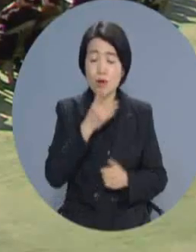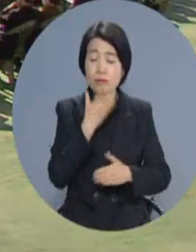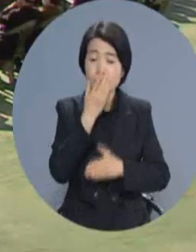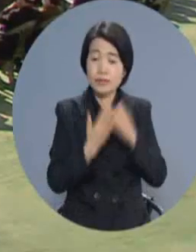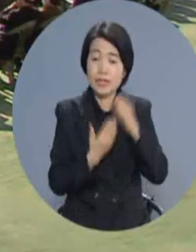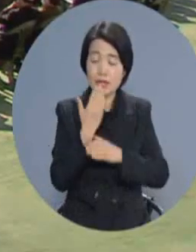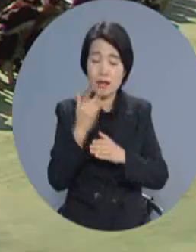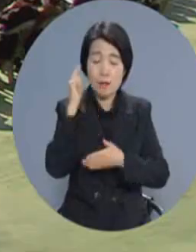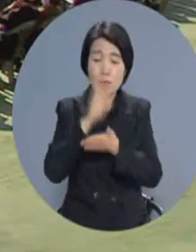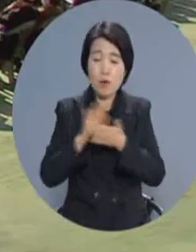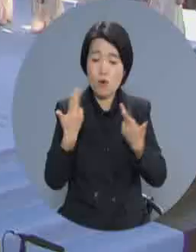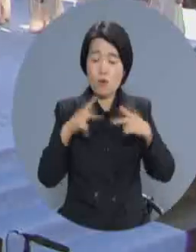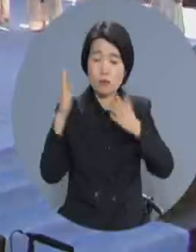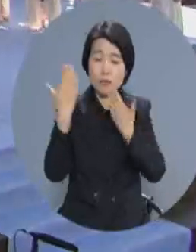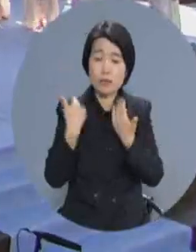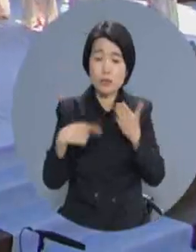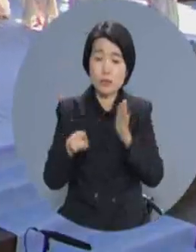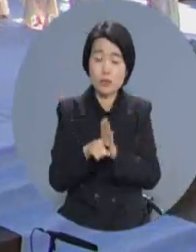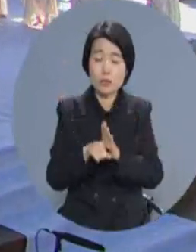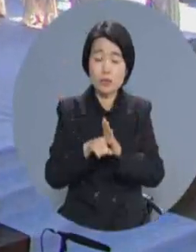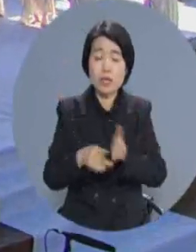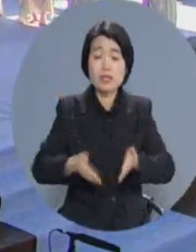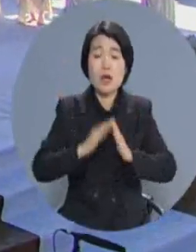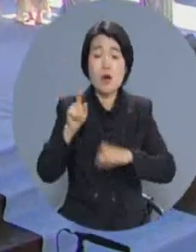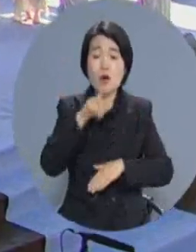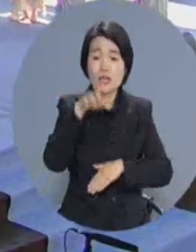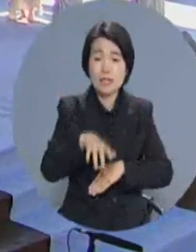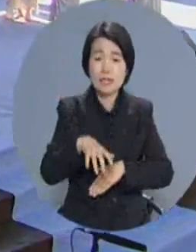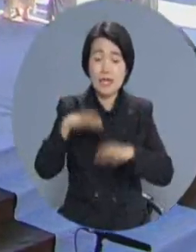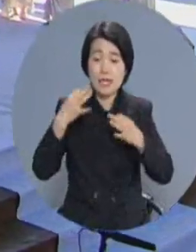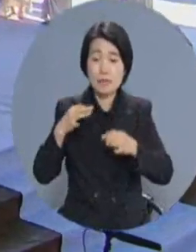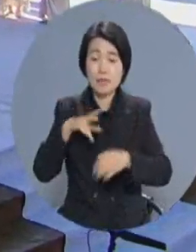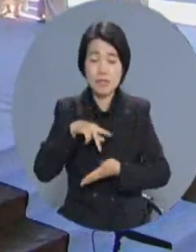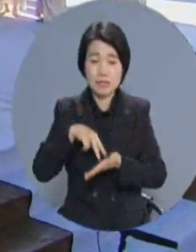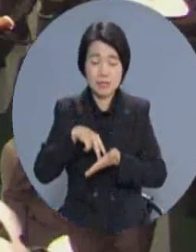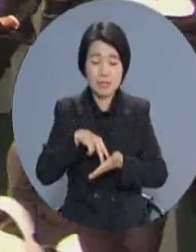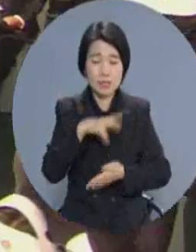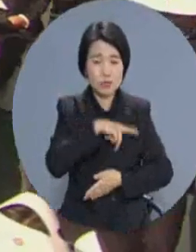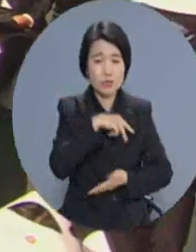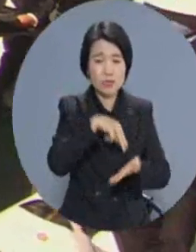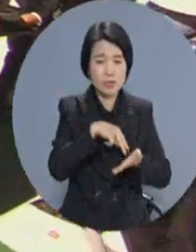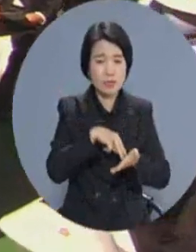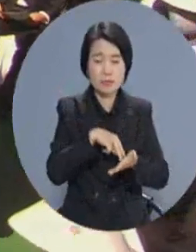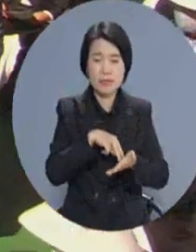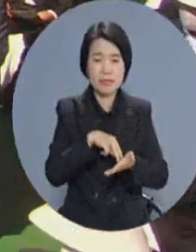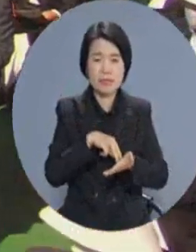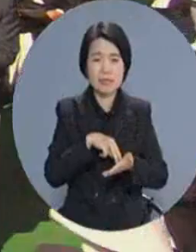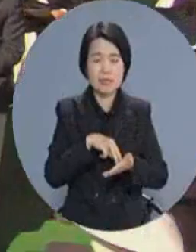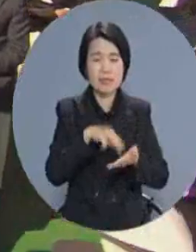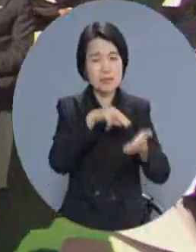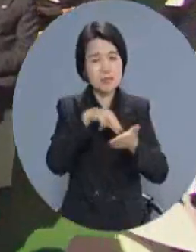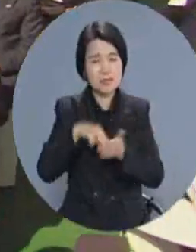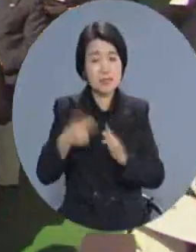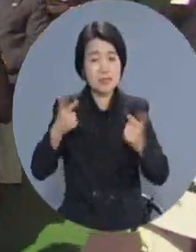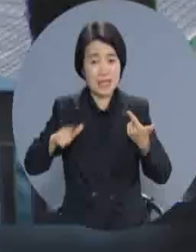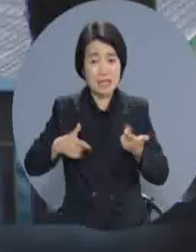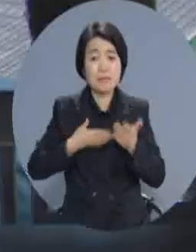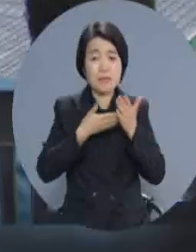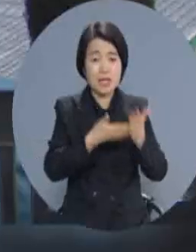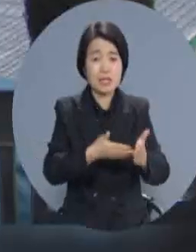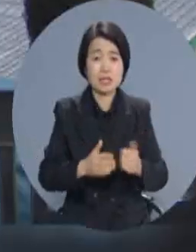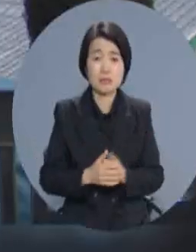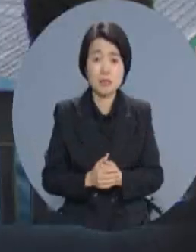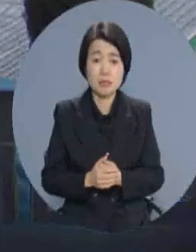여순사건 평화공원 유치를 위한 입지 선정을 두고도 김혜재 의원은 주철현 의원의 입장에 사뭇 다른 견해를 보였습니다.